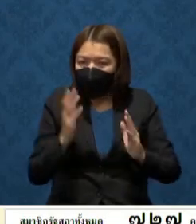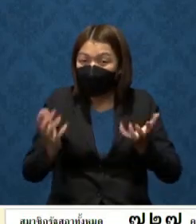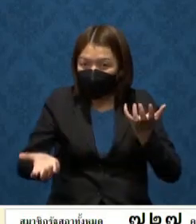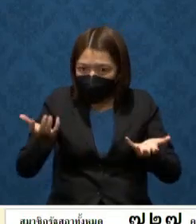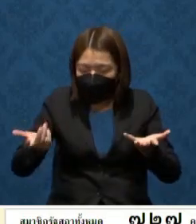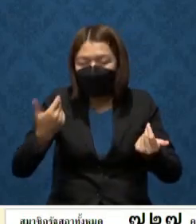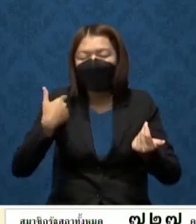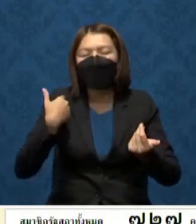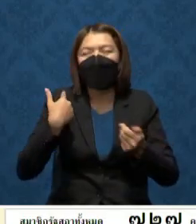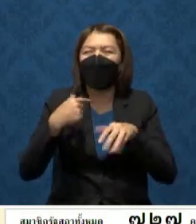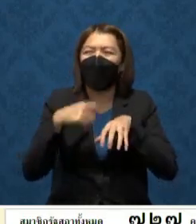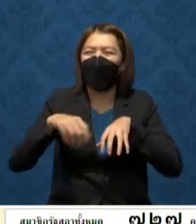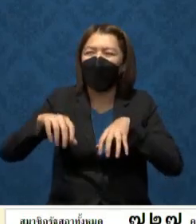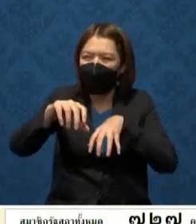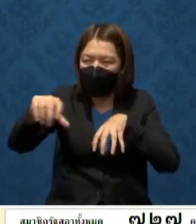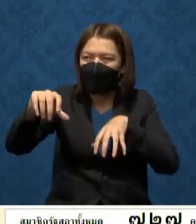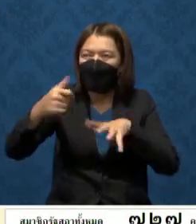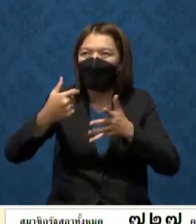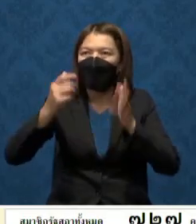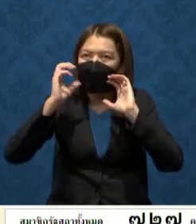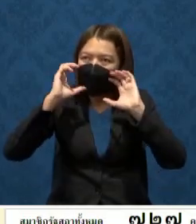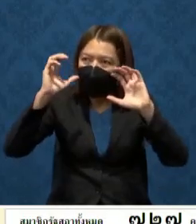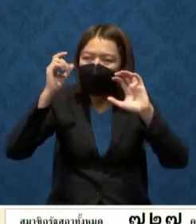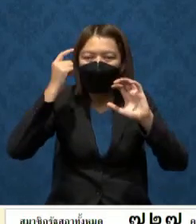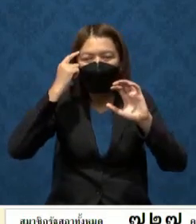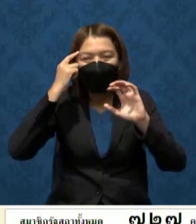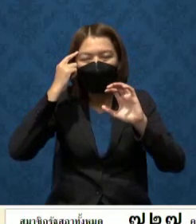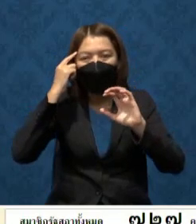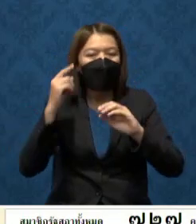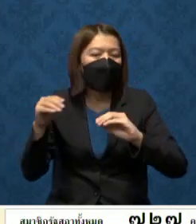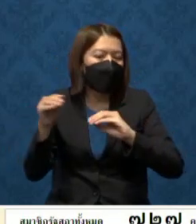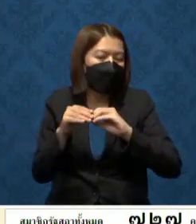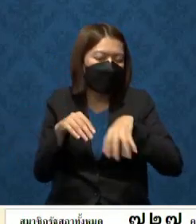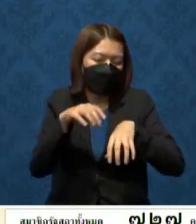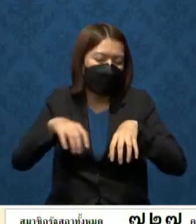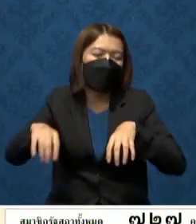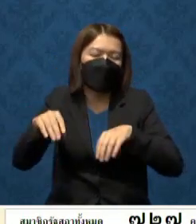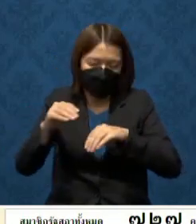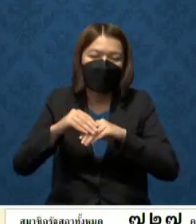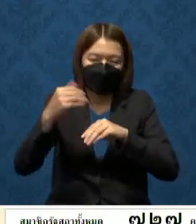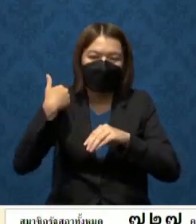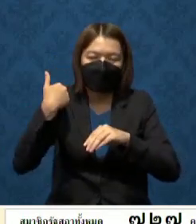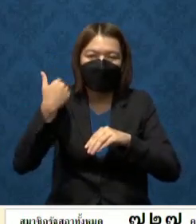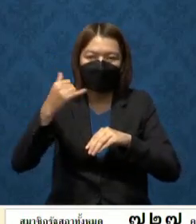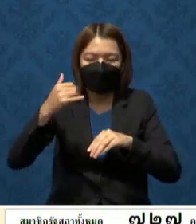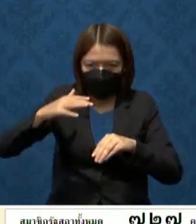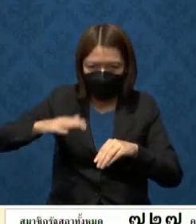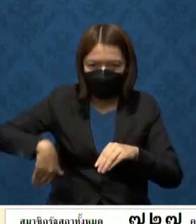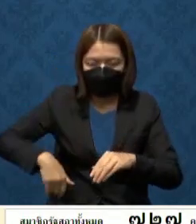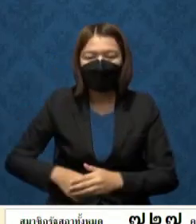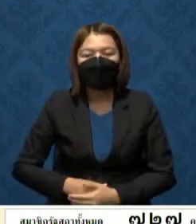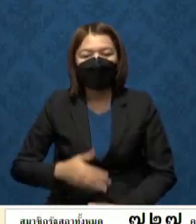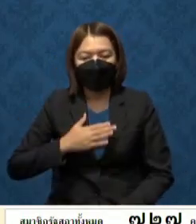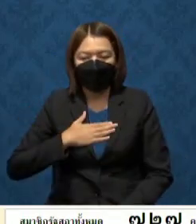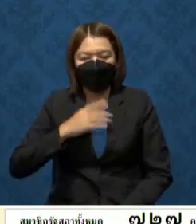มากก่านั้นอีกถ้าร as the ออกพระราชิคฤฤฑีก Gleich เพิมเติในภายหẳngกรมิการจึงเห็นควร